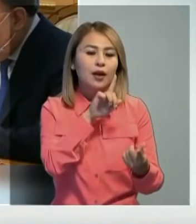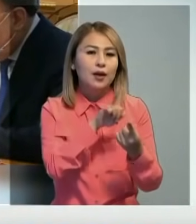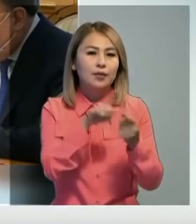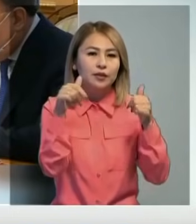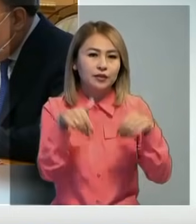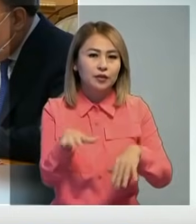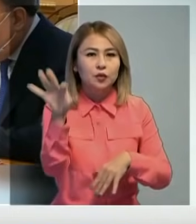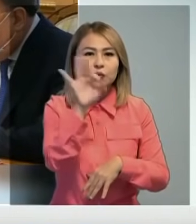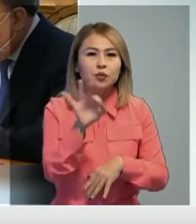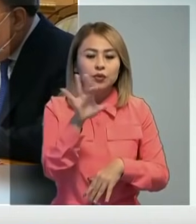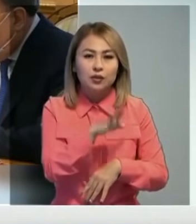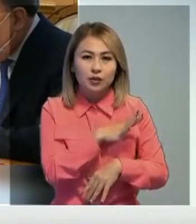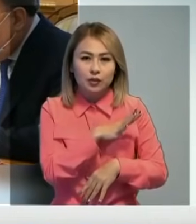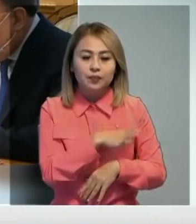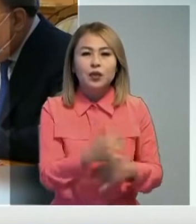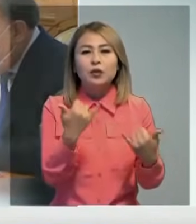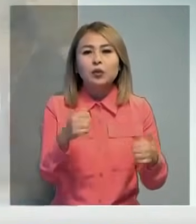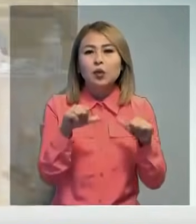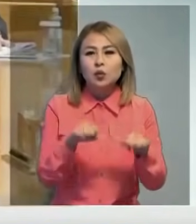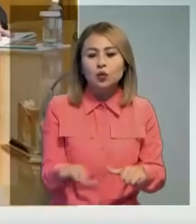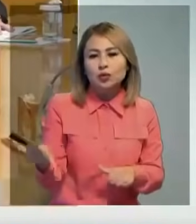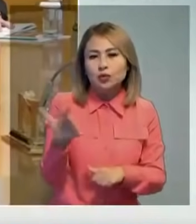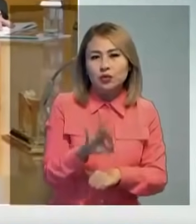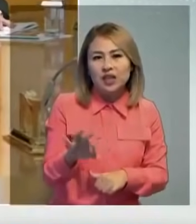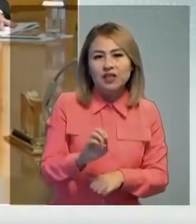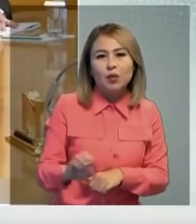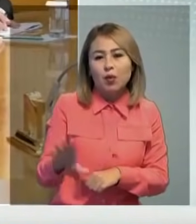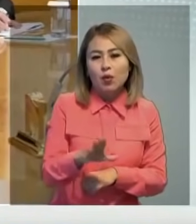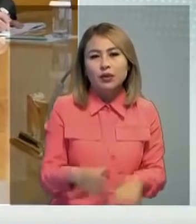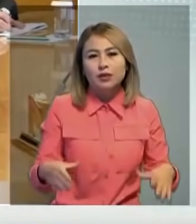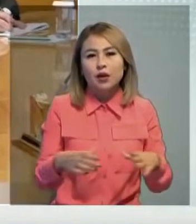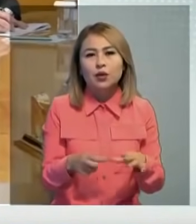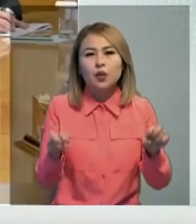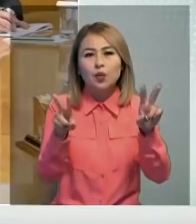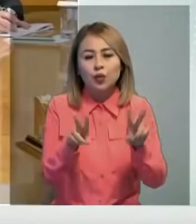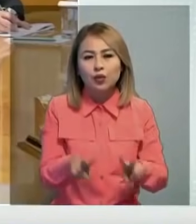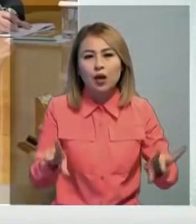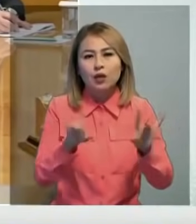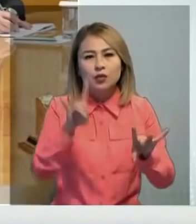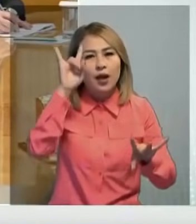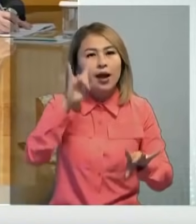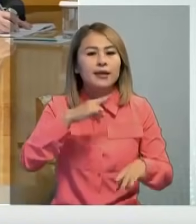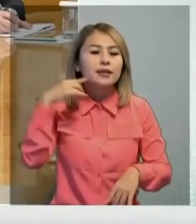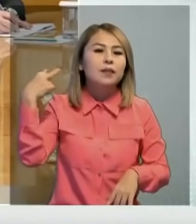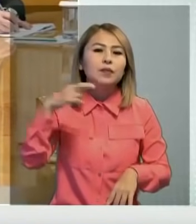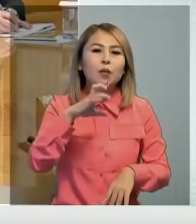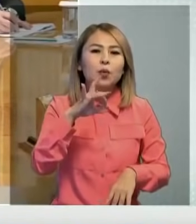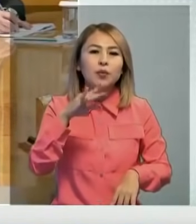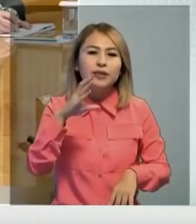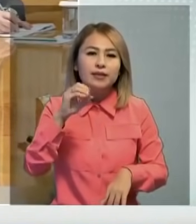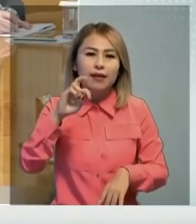көрсету жөнінде қабылданған шаралар туралы айтты. Адам құқықтары жөніндегі Еуропалық одақтың арнаулы өкілінің айтуынша,